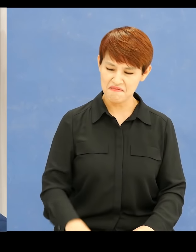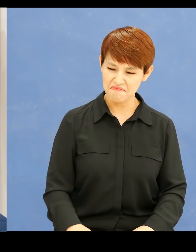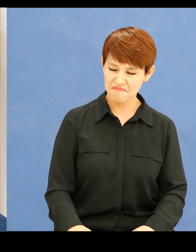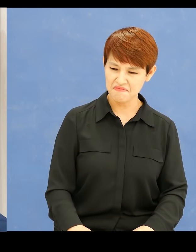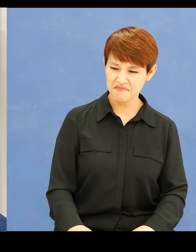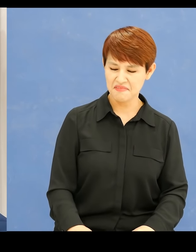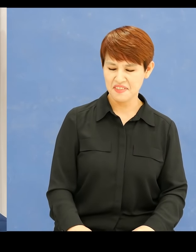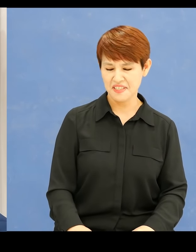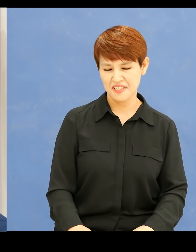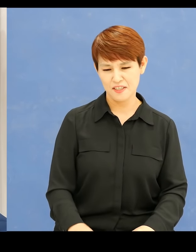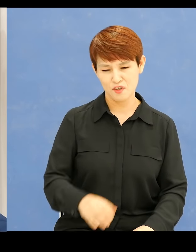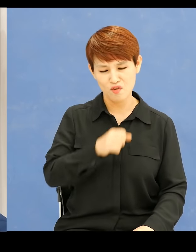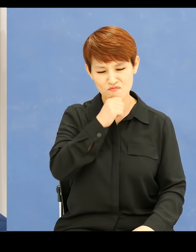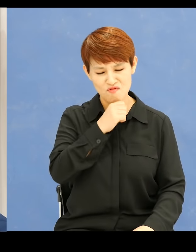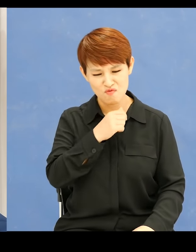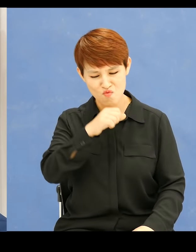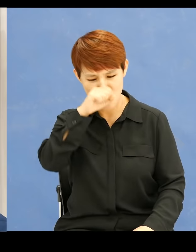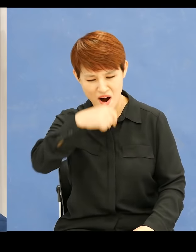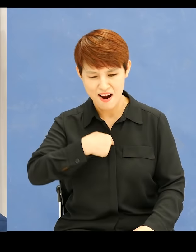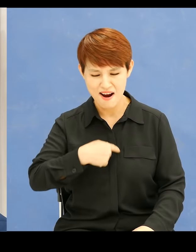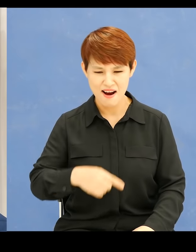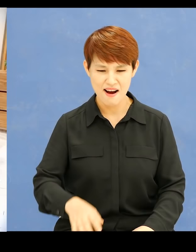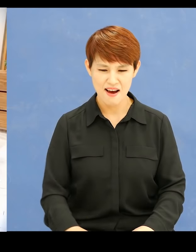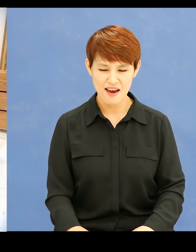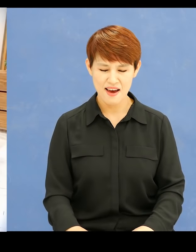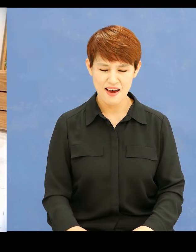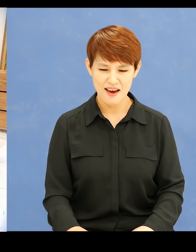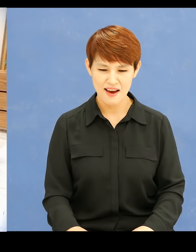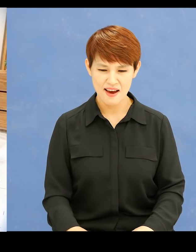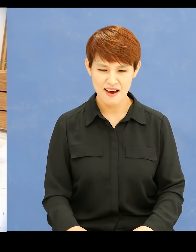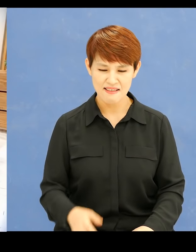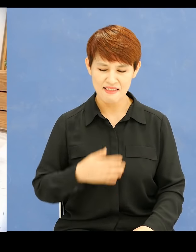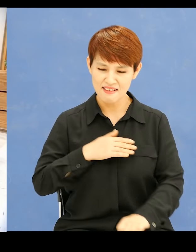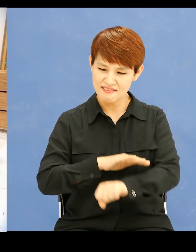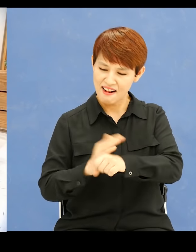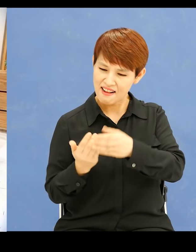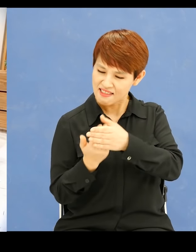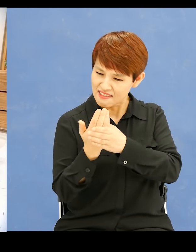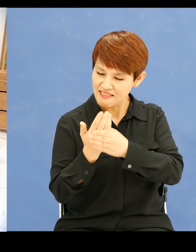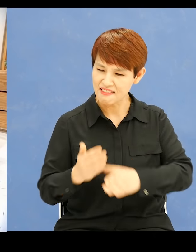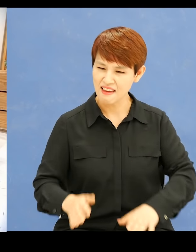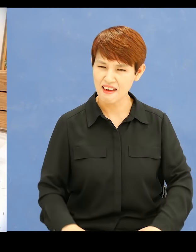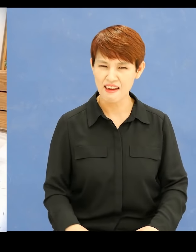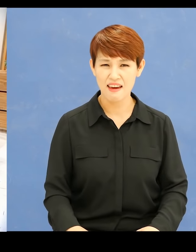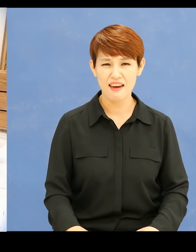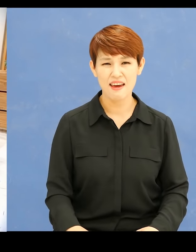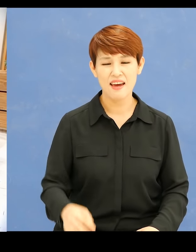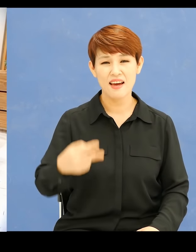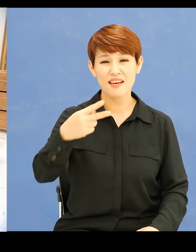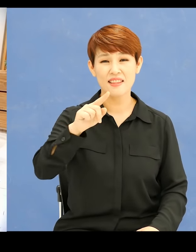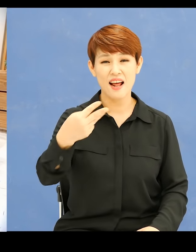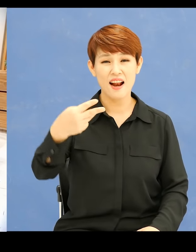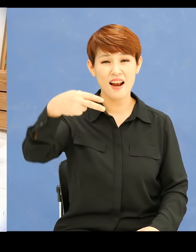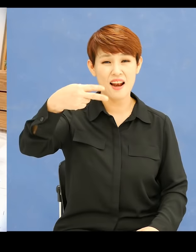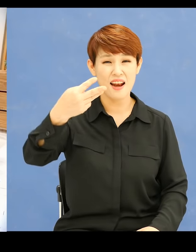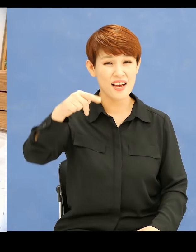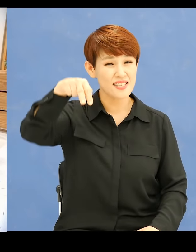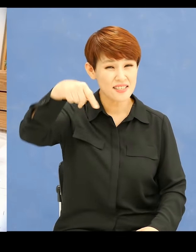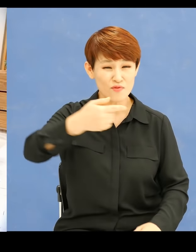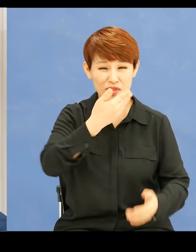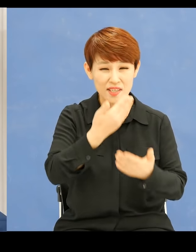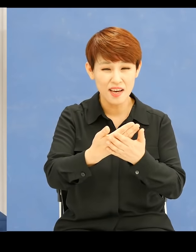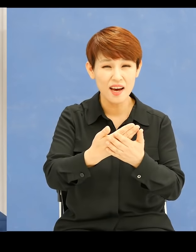보니까 아, 예. 나에게는 이게 안 맞는 거예요. 아, 예, 예. 달라스가 너무 귀하고 좋은 도시이긴